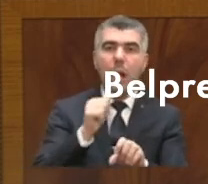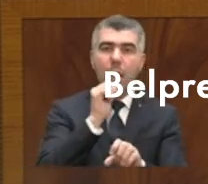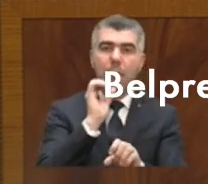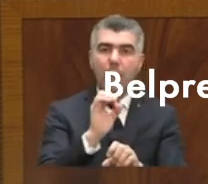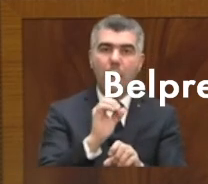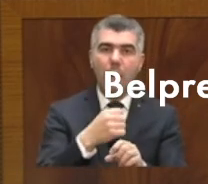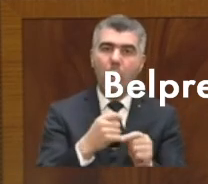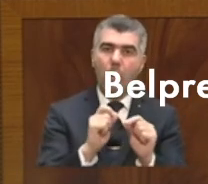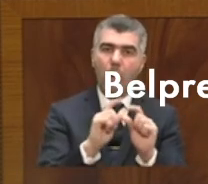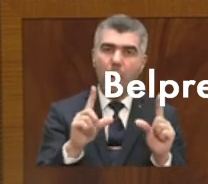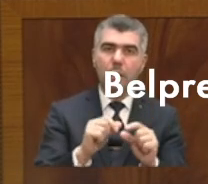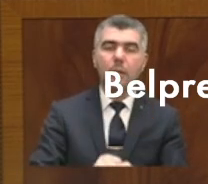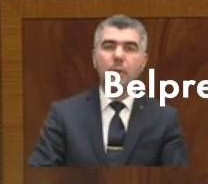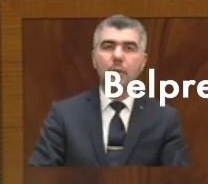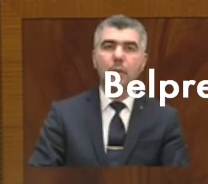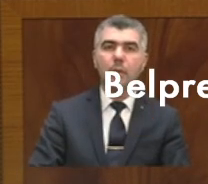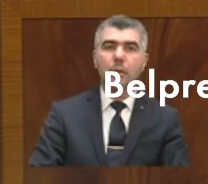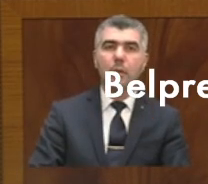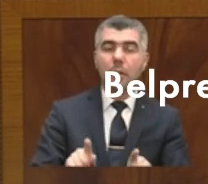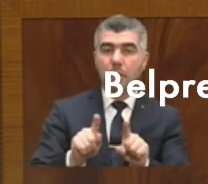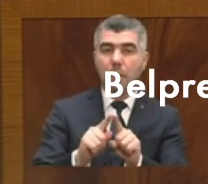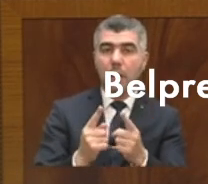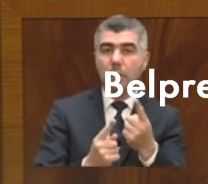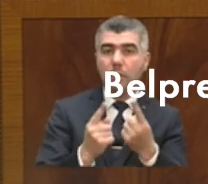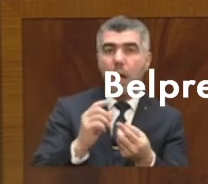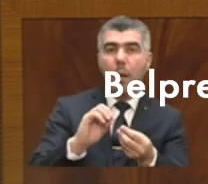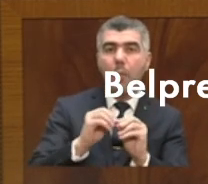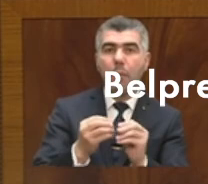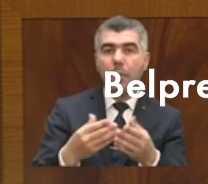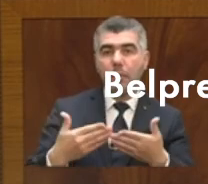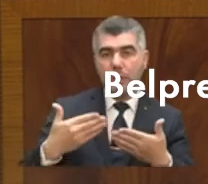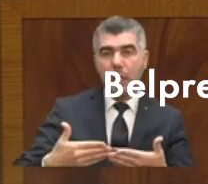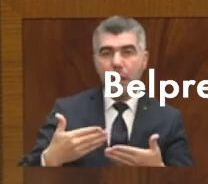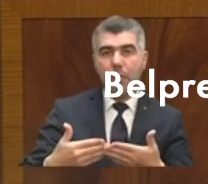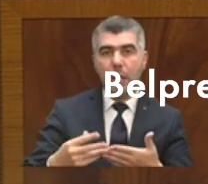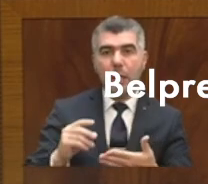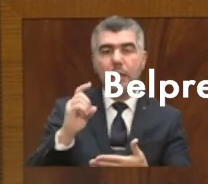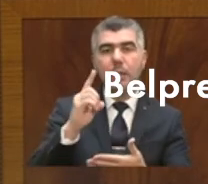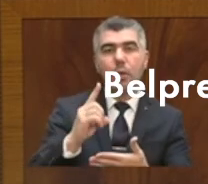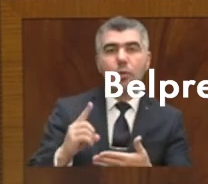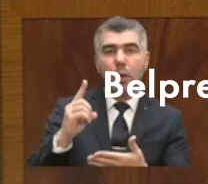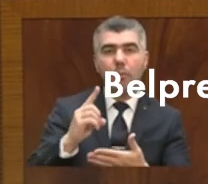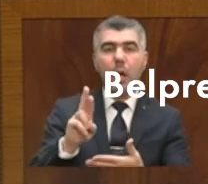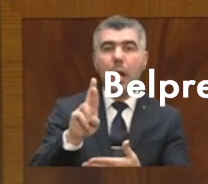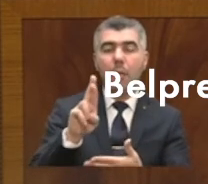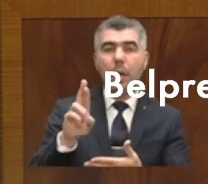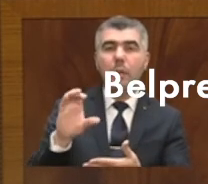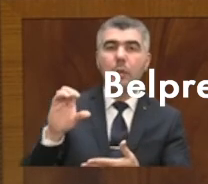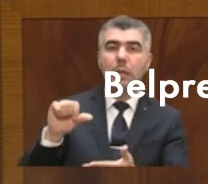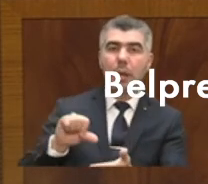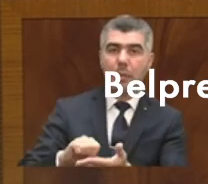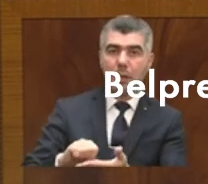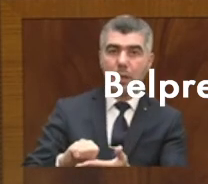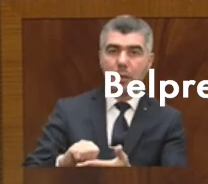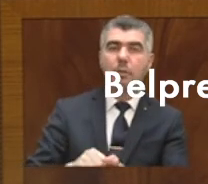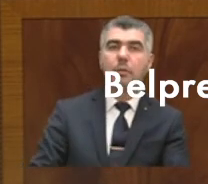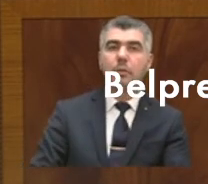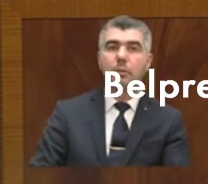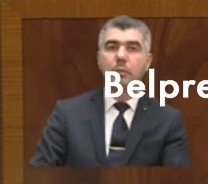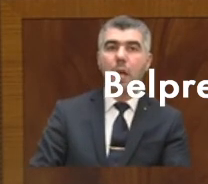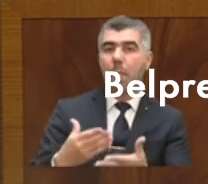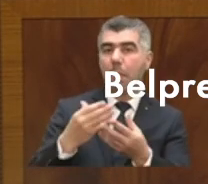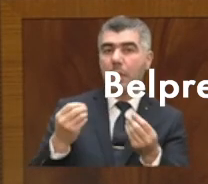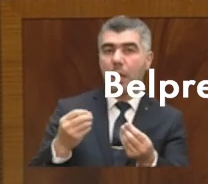واضح، لولا الربط المائي كان غيكون عندنا إشكال دابا في دوجنبير، كنا غنقطعوا الماء على الرباط وعلى الدار البيضاء. العديد